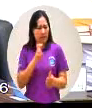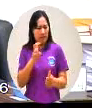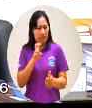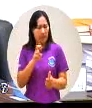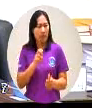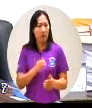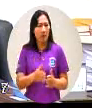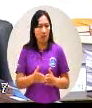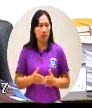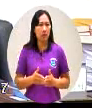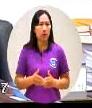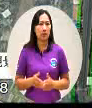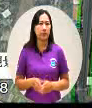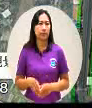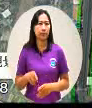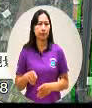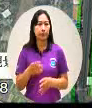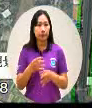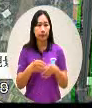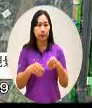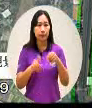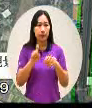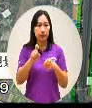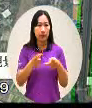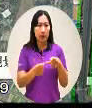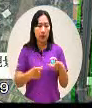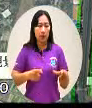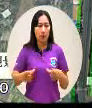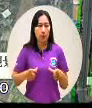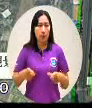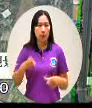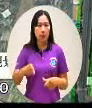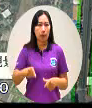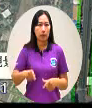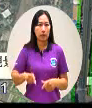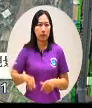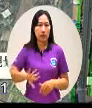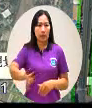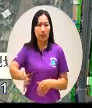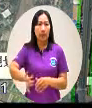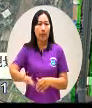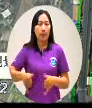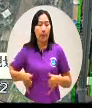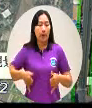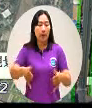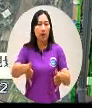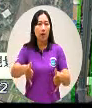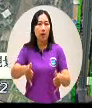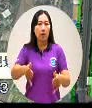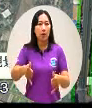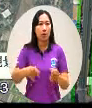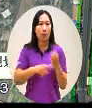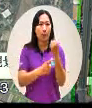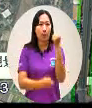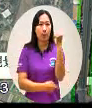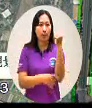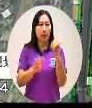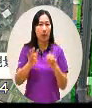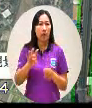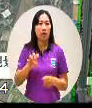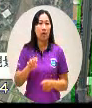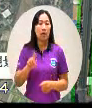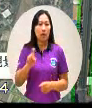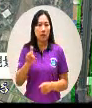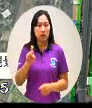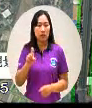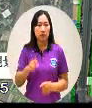吼，市长甲你报告，咱十号公园伫遮，这个四十米的沿海路，这个就十一号公园。这个市长动土的时吼，